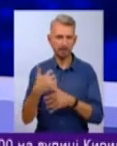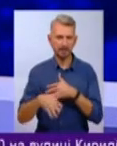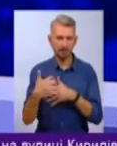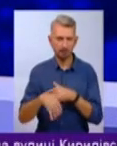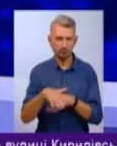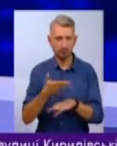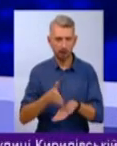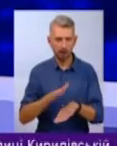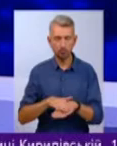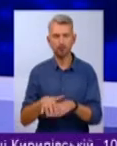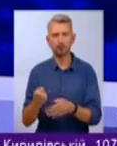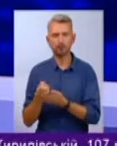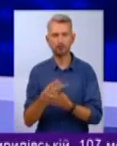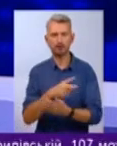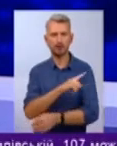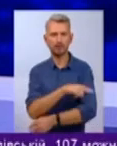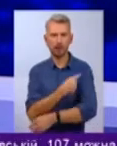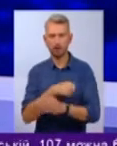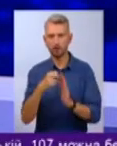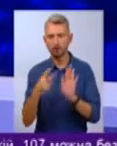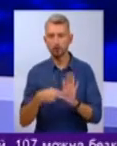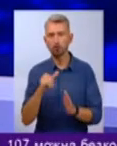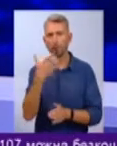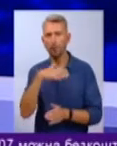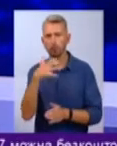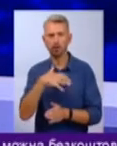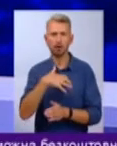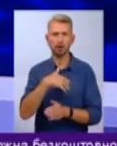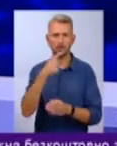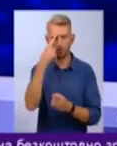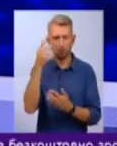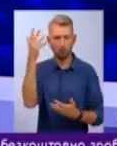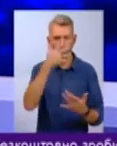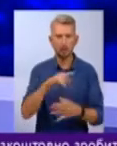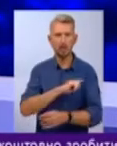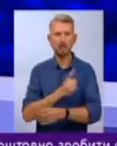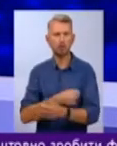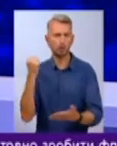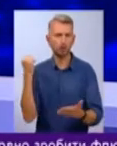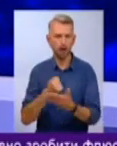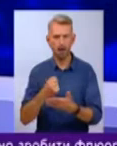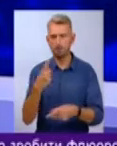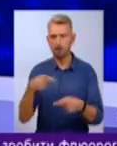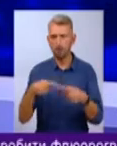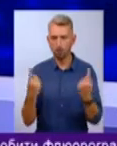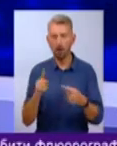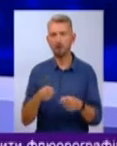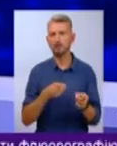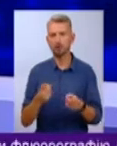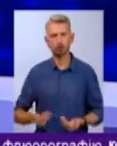Його забрали до 17-ї лікарні. У нього опіки, контузія, сильні удари, перелом. Але загрози життю немає.